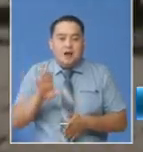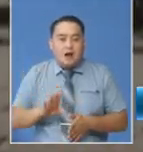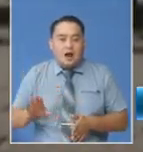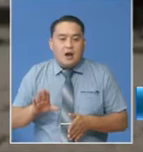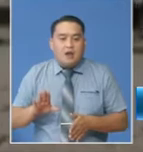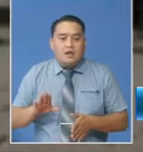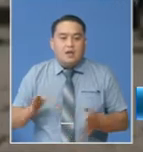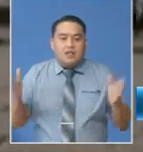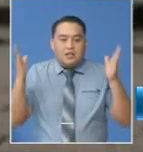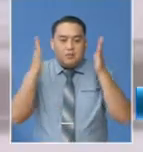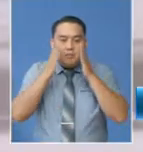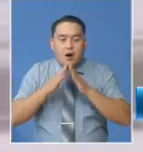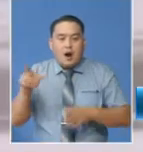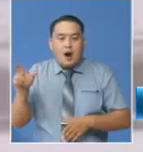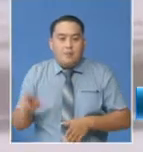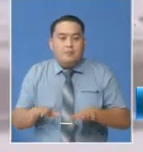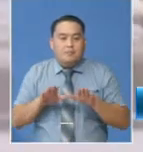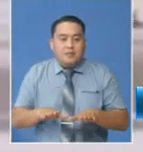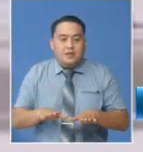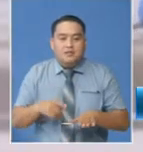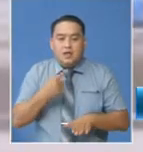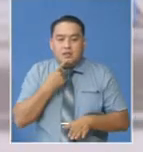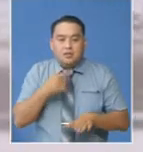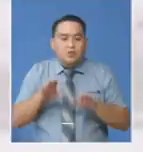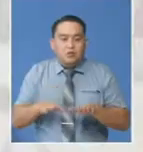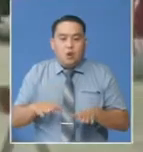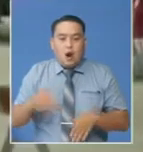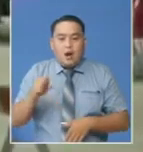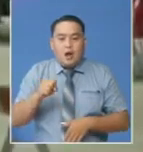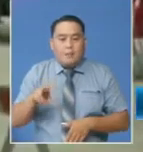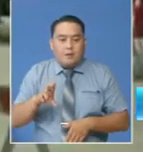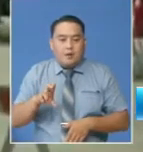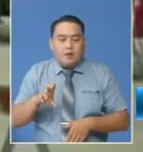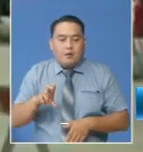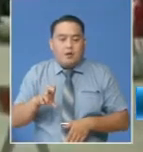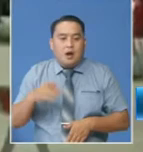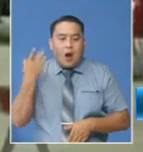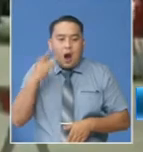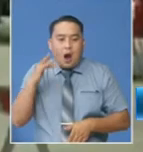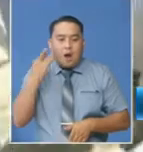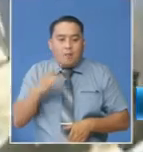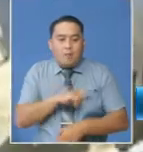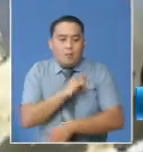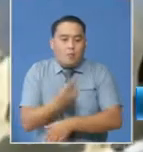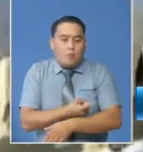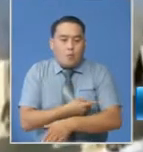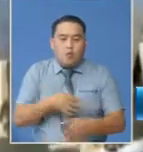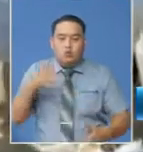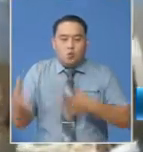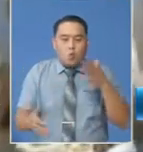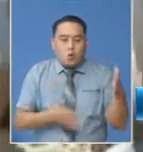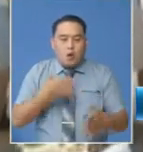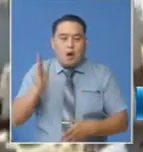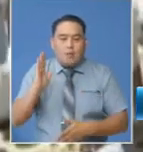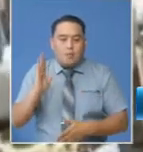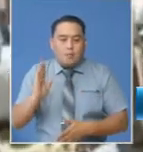имамов, которые говорили бы на местных языках, а не только на арабском. Жители Техаса готовятся к мощному урагану Харви, который